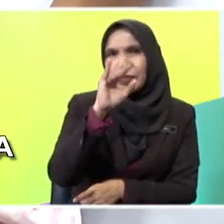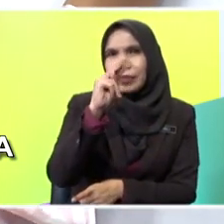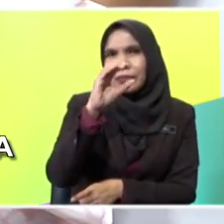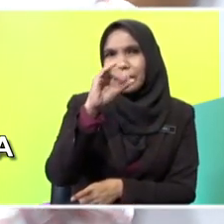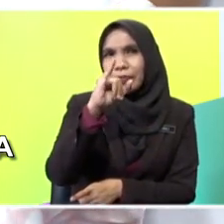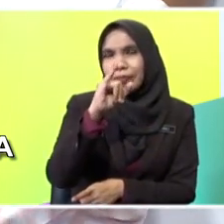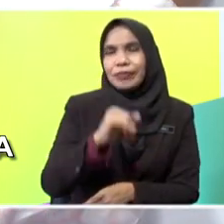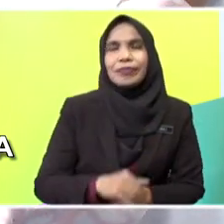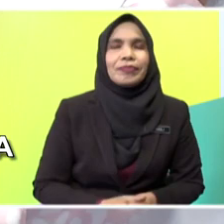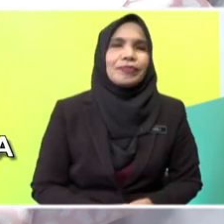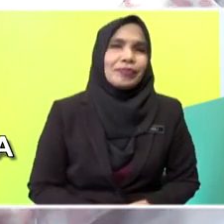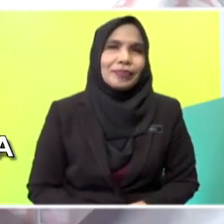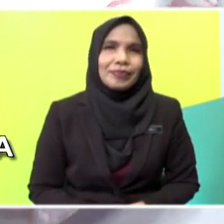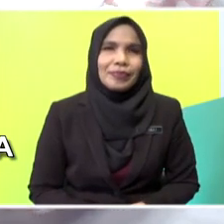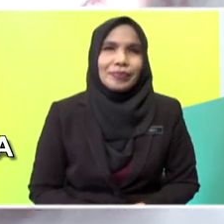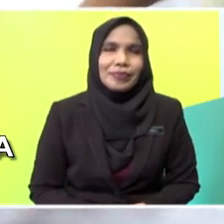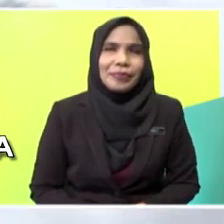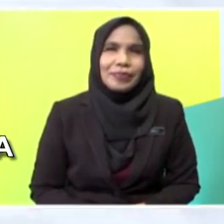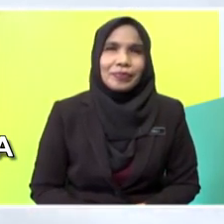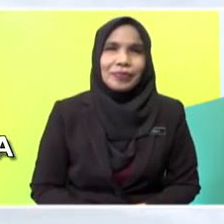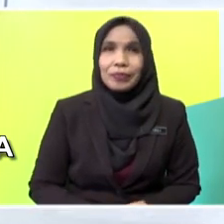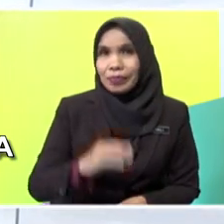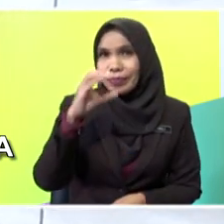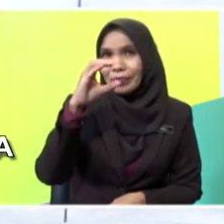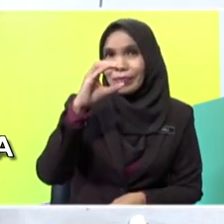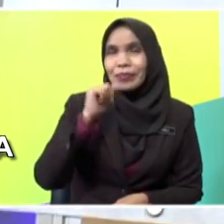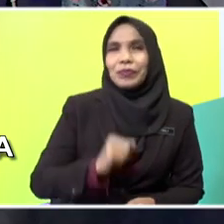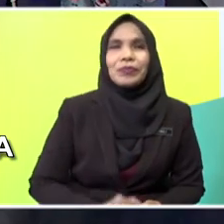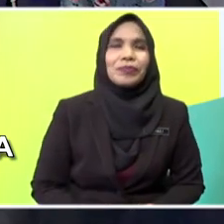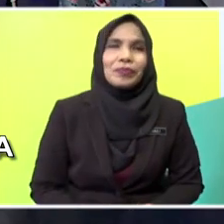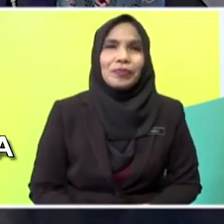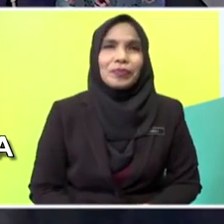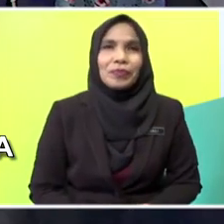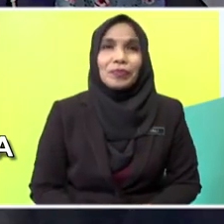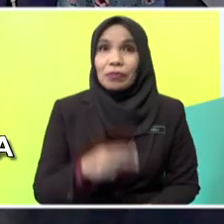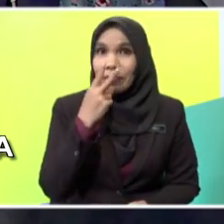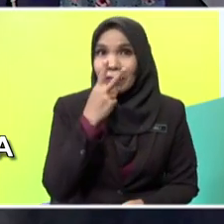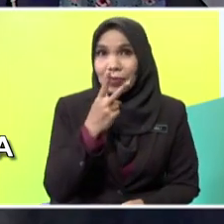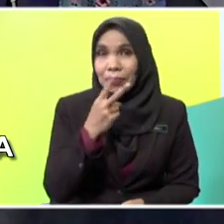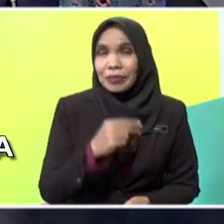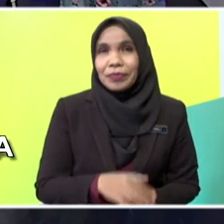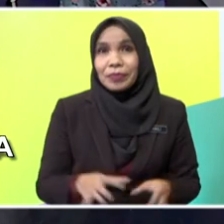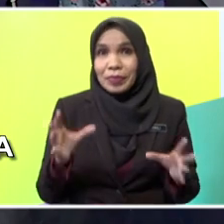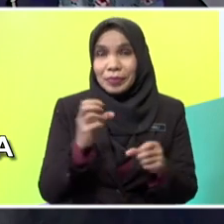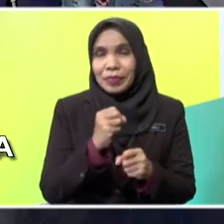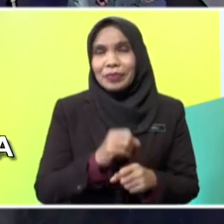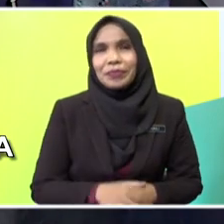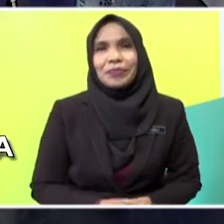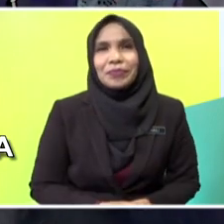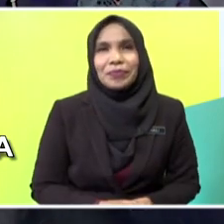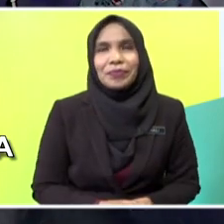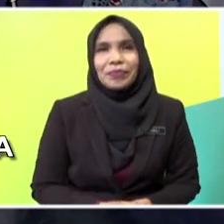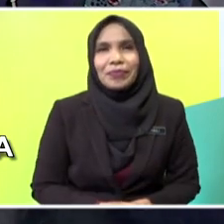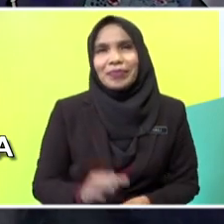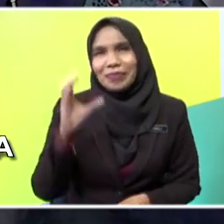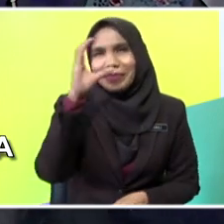C. Okey. C. Ya. Baik. Okay. Nampak, cikgu? Cantiklah Rina punya.